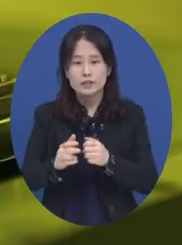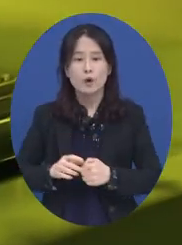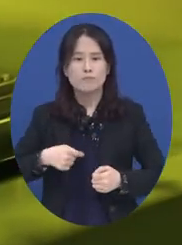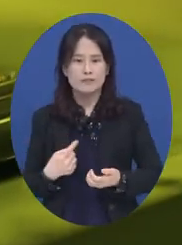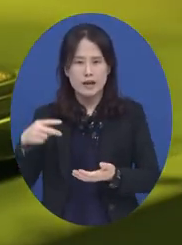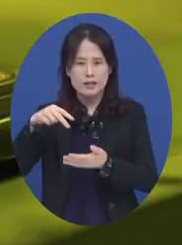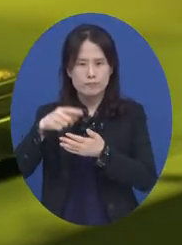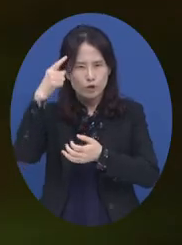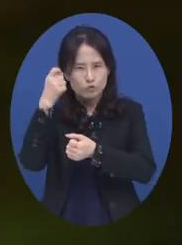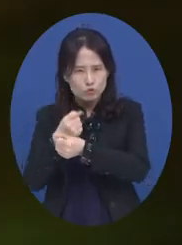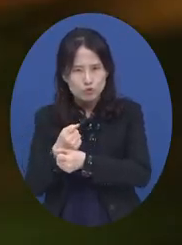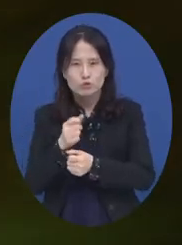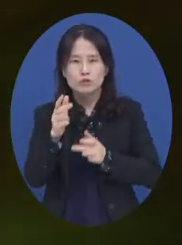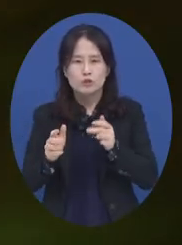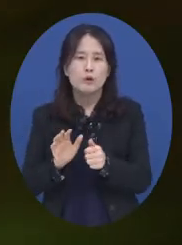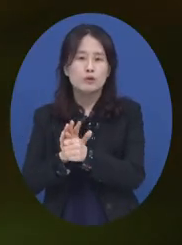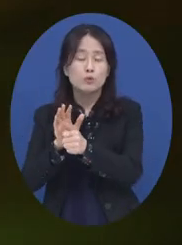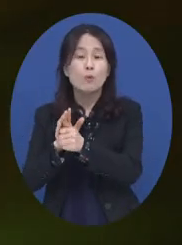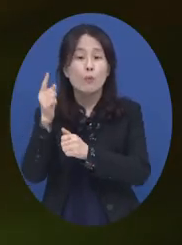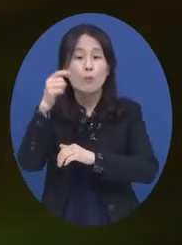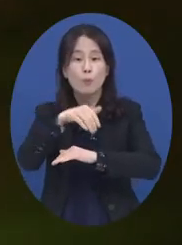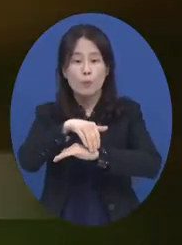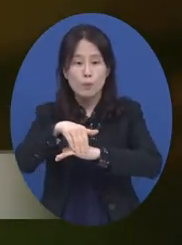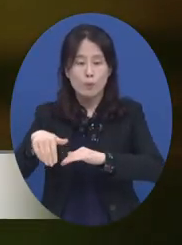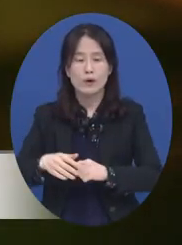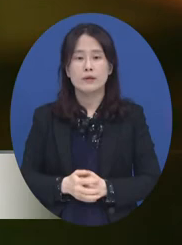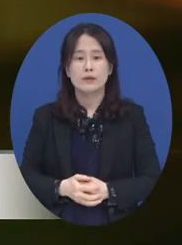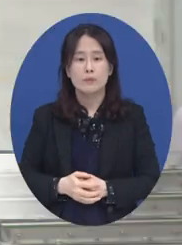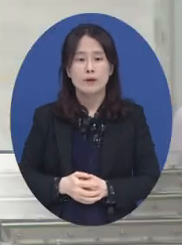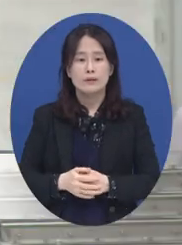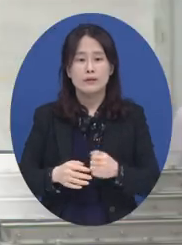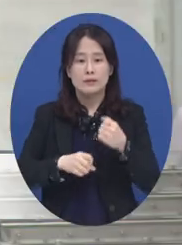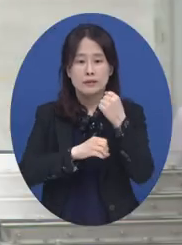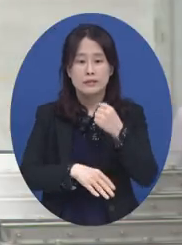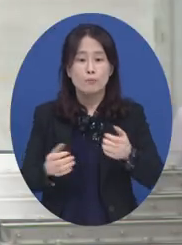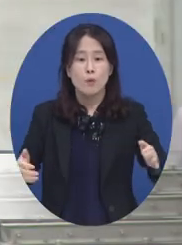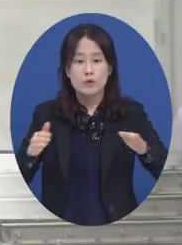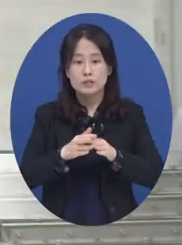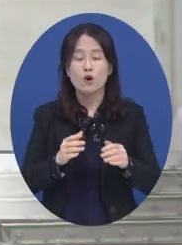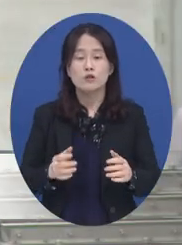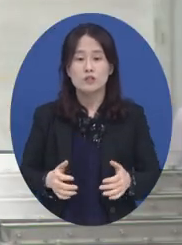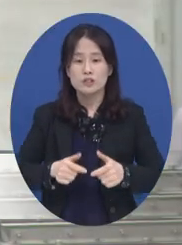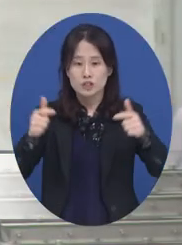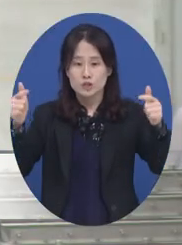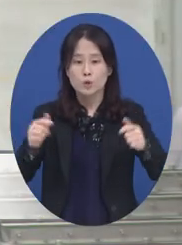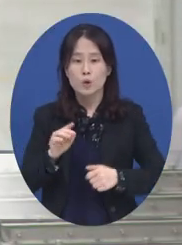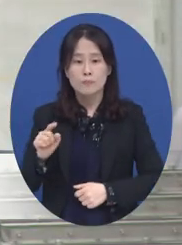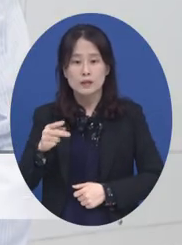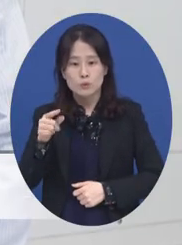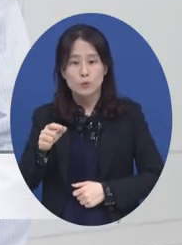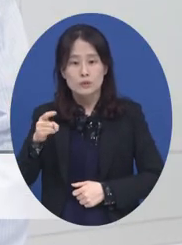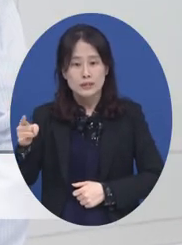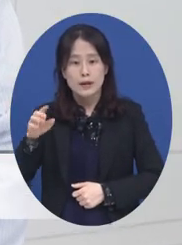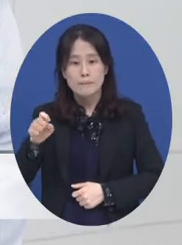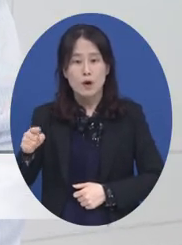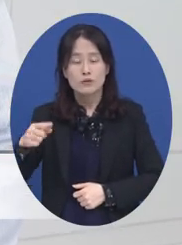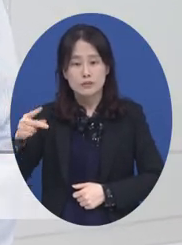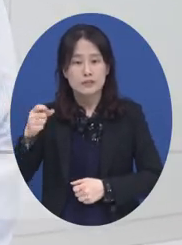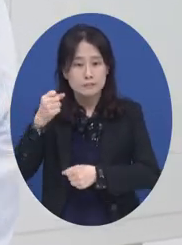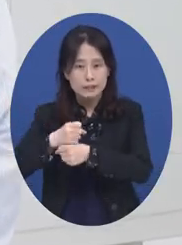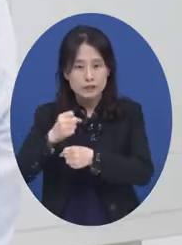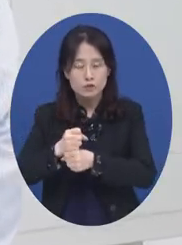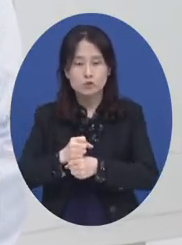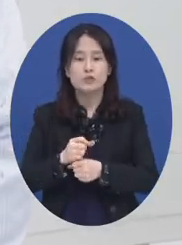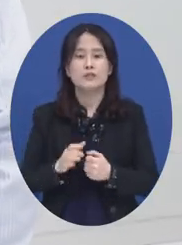산업 자립화 연구 지원 사업을 추진할 계획. 이 밖에도 기반 시설을 확충하고 반도체 펀드를 마련하는 등